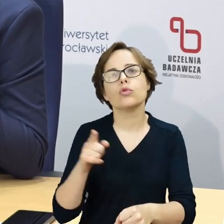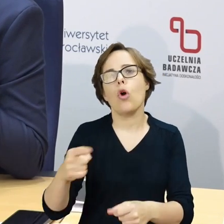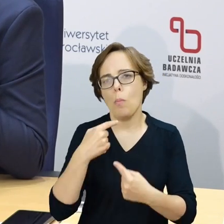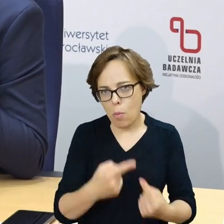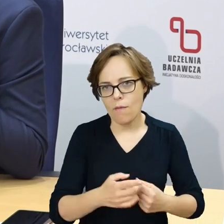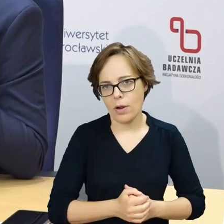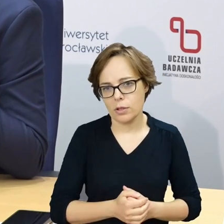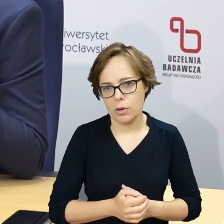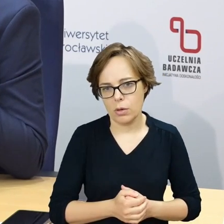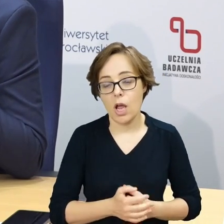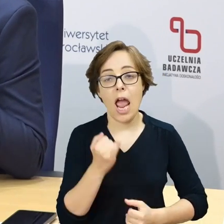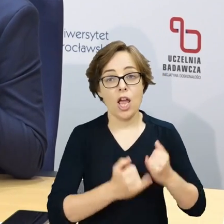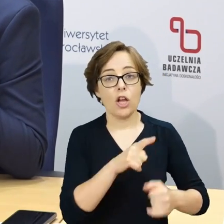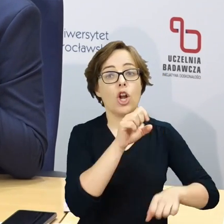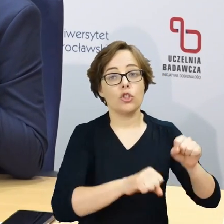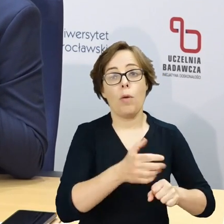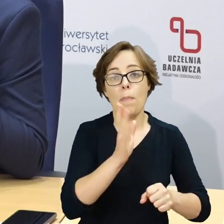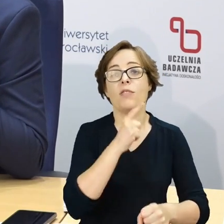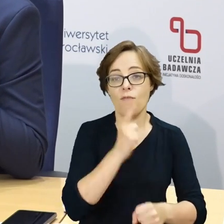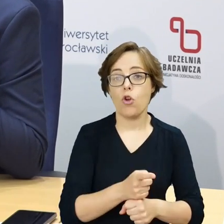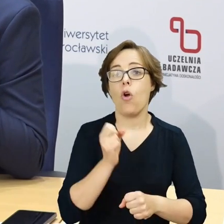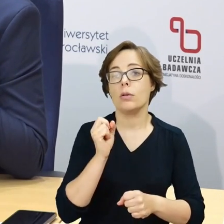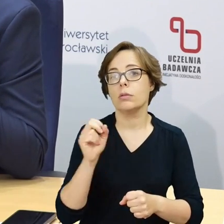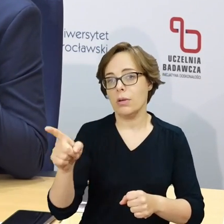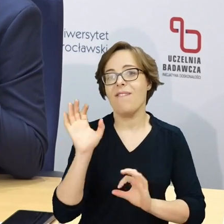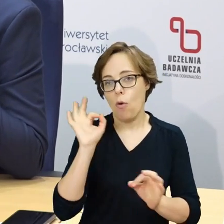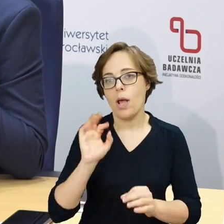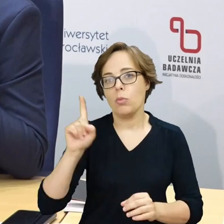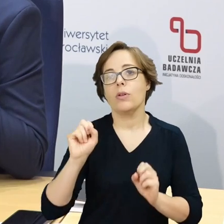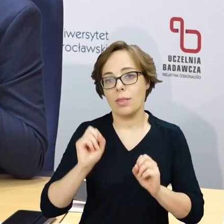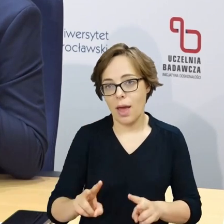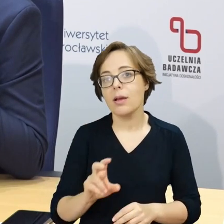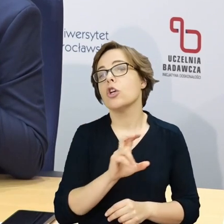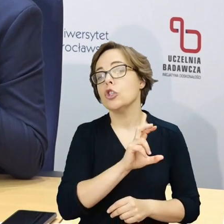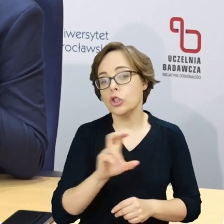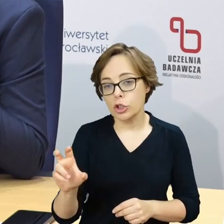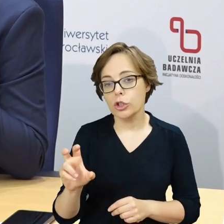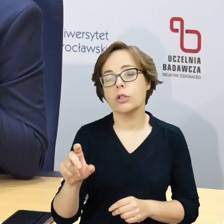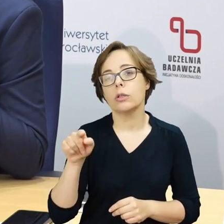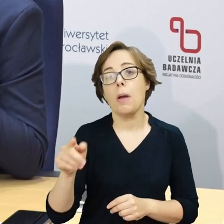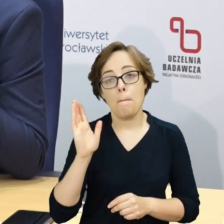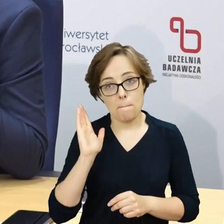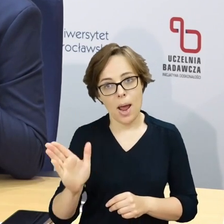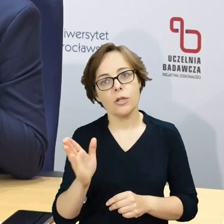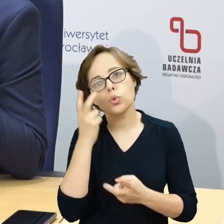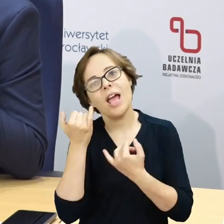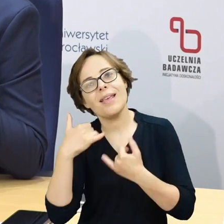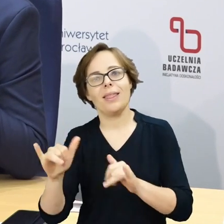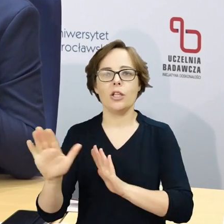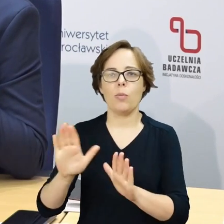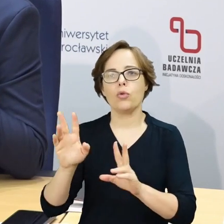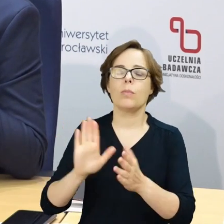stwierdzi, że jest to informacja publiczna, to czy na przykład będzie ścieżka związana z tą ochroną informacji niejawnych, po to, żeby sąd